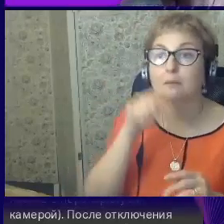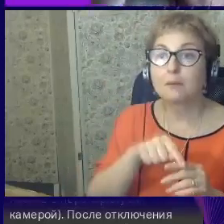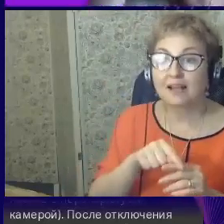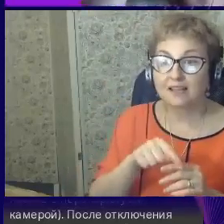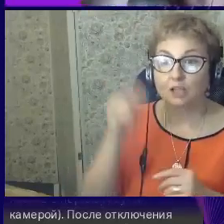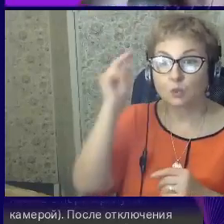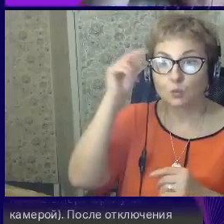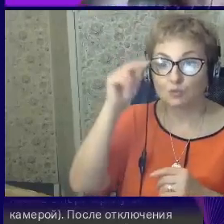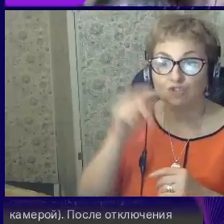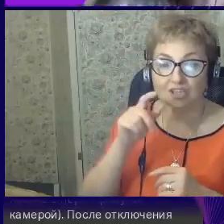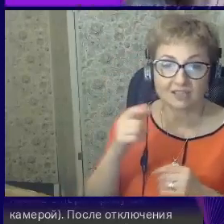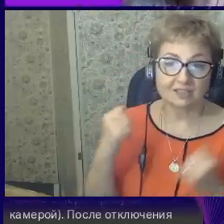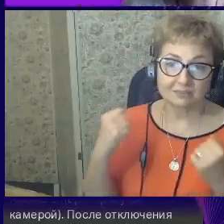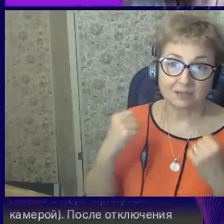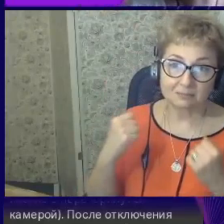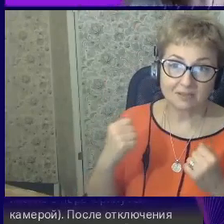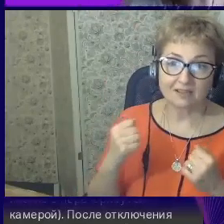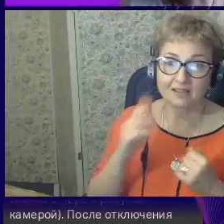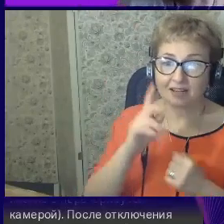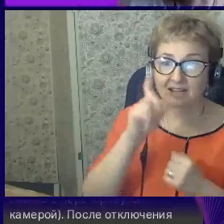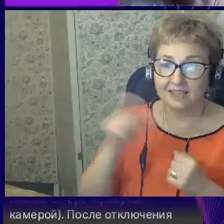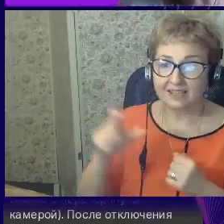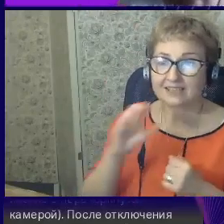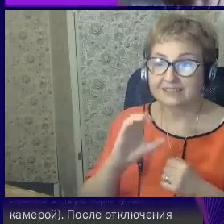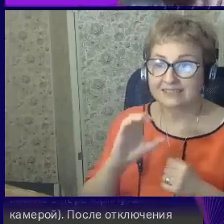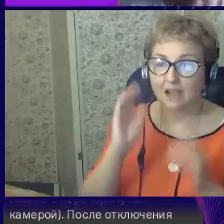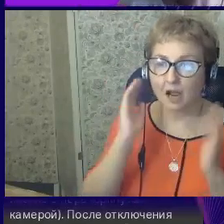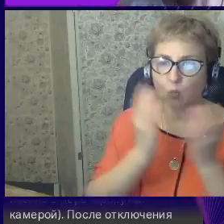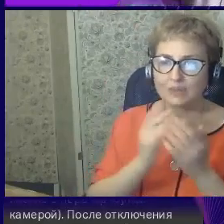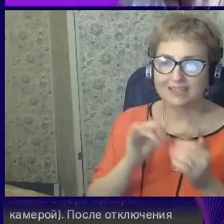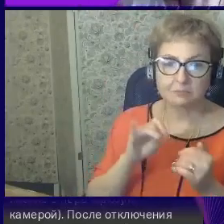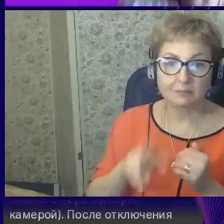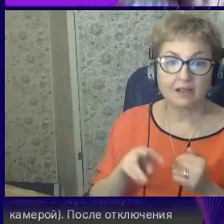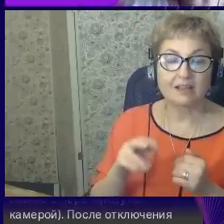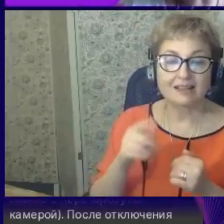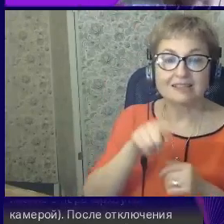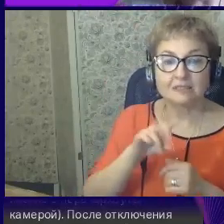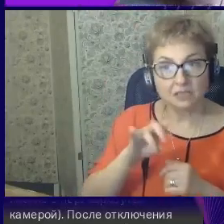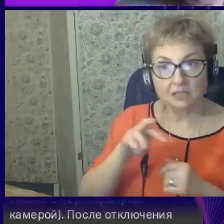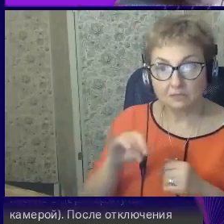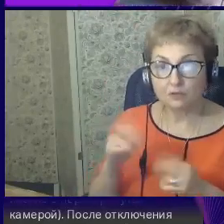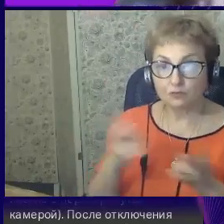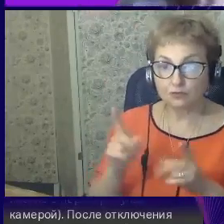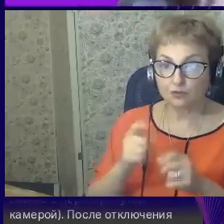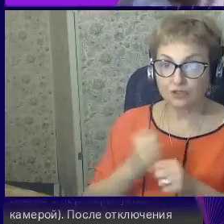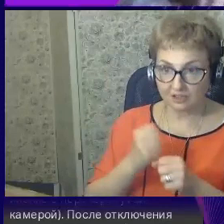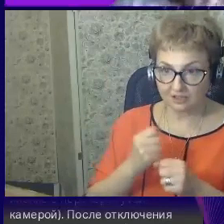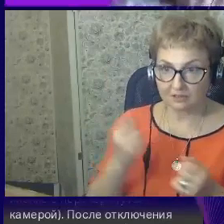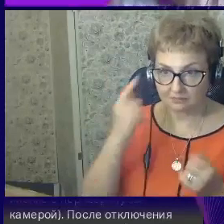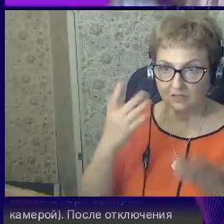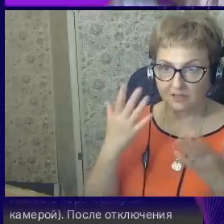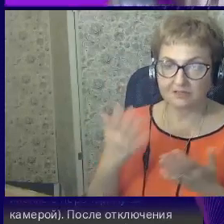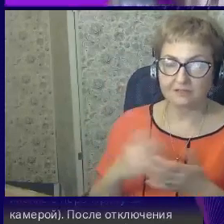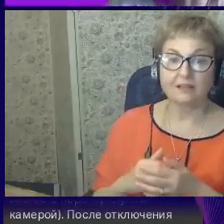попадают ученики, спортсмены, клиенты с аутизмом. Вот. И с ними нужно что-то делать по понятным